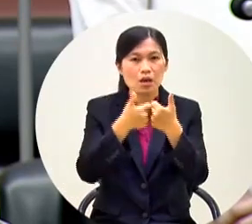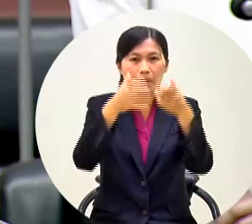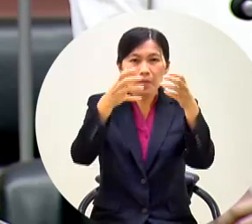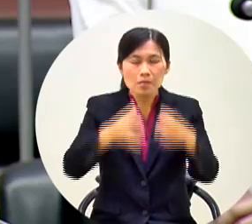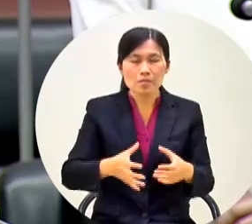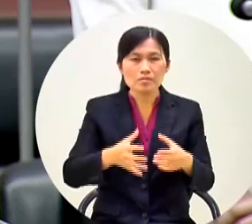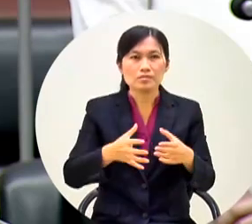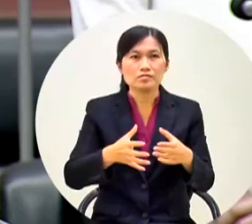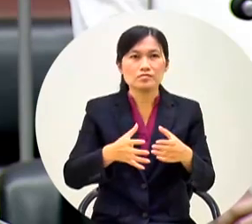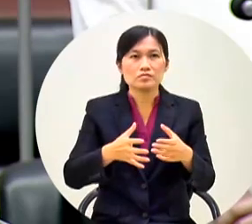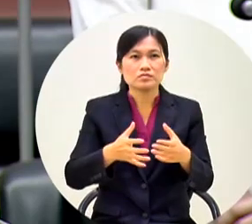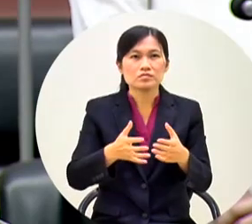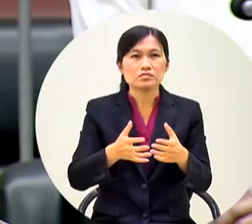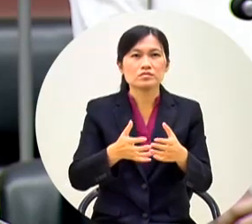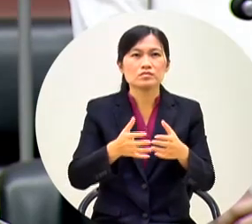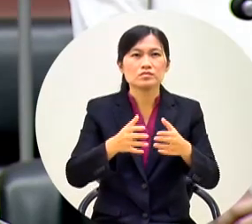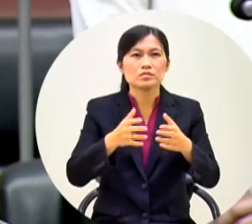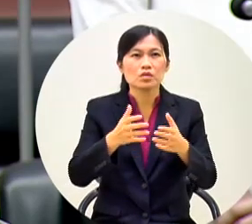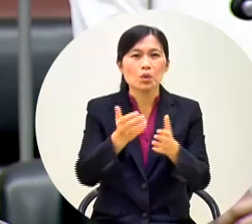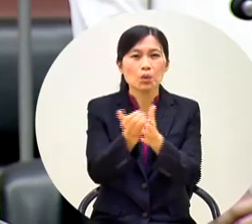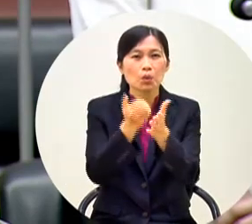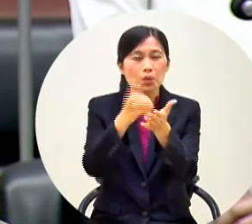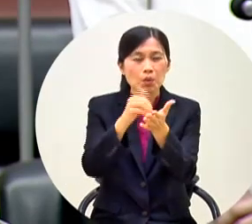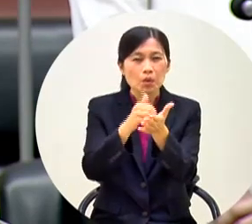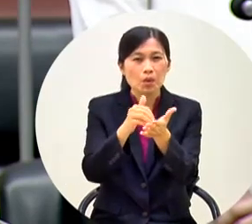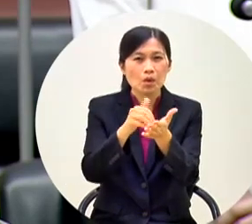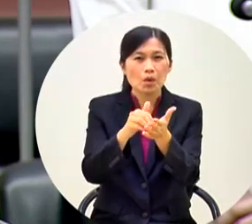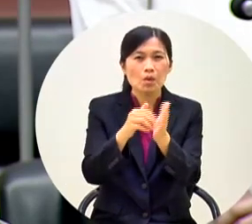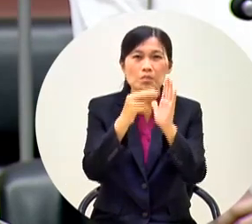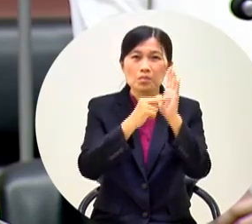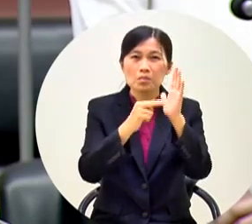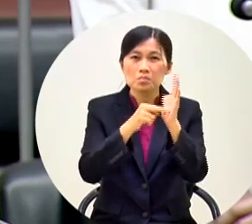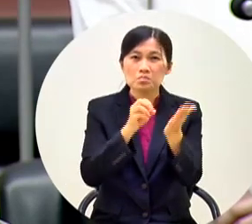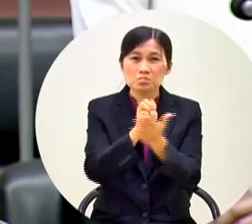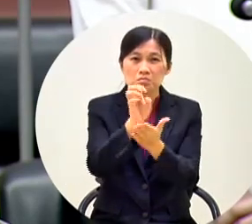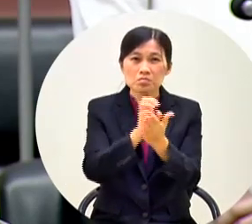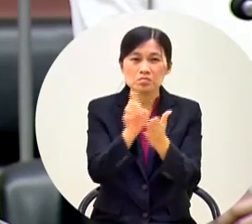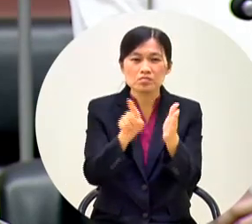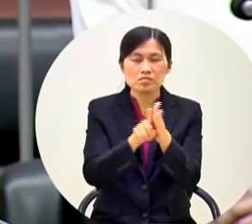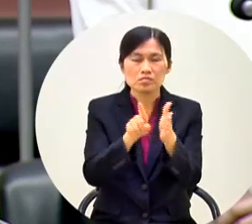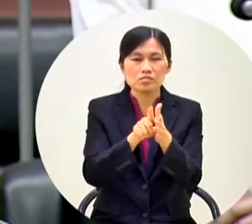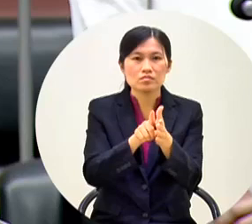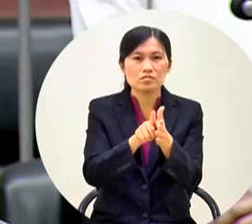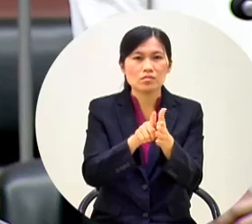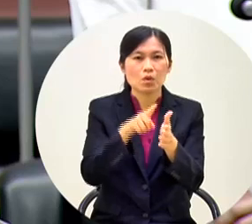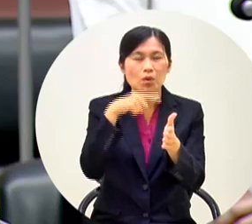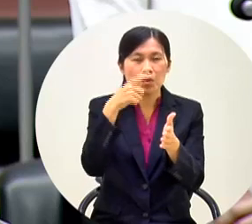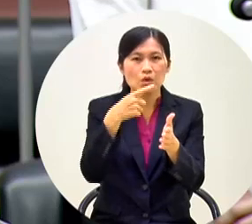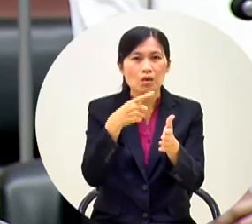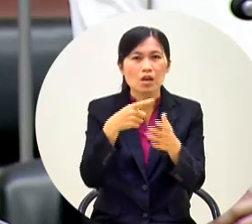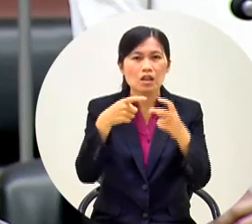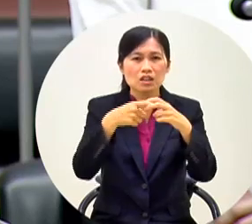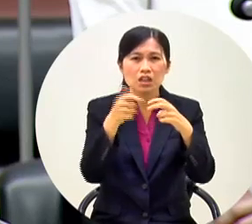预算说明报告的时候，一句高敏玲议员，我问你，挖石油谁说